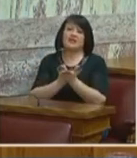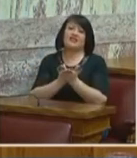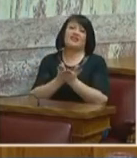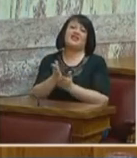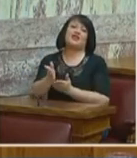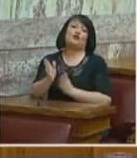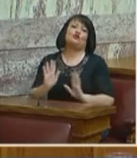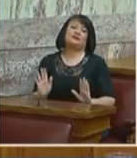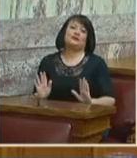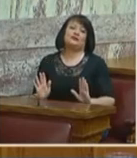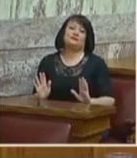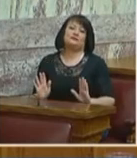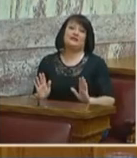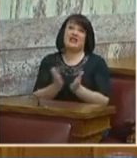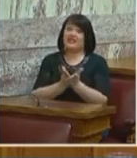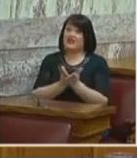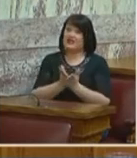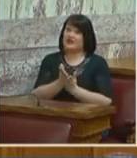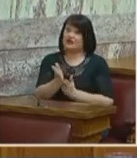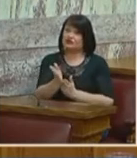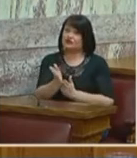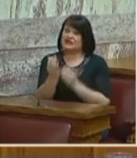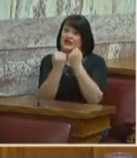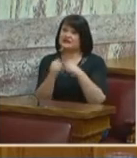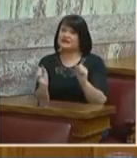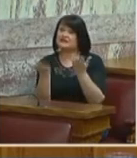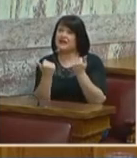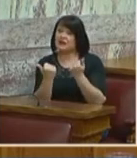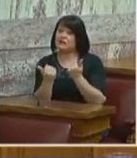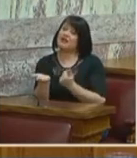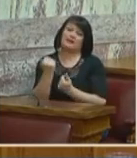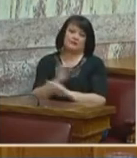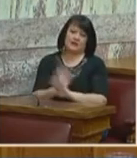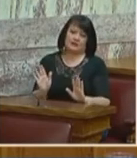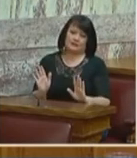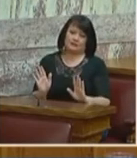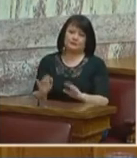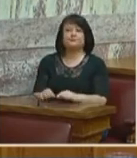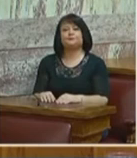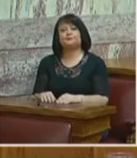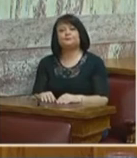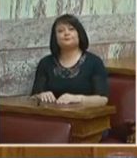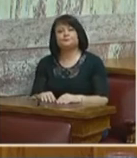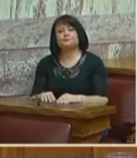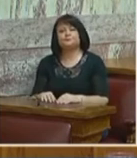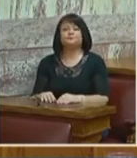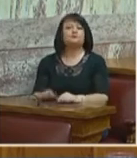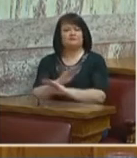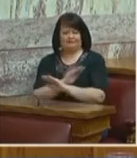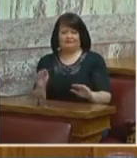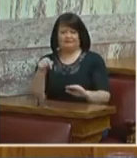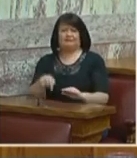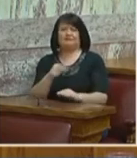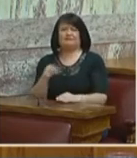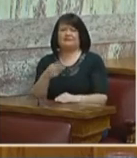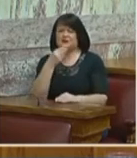υπάρχει. Και δικαιοσύνη χωρίς ανεξαρτησία δεν υπάρχει. Και για να τελειώνουμε με αυτή την πικρή